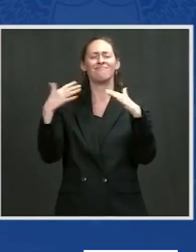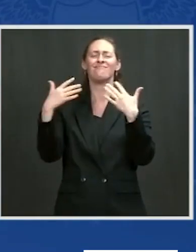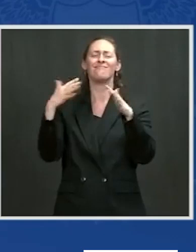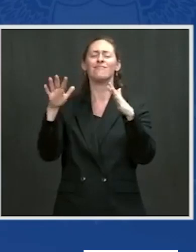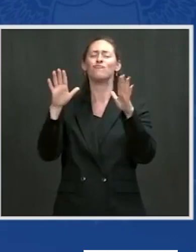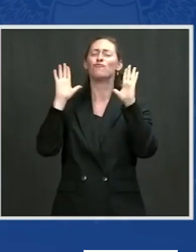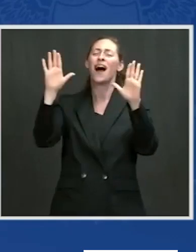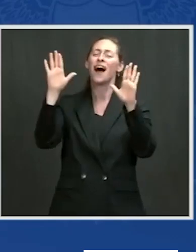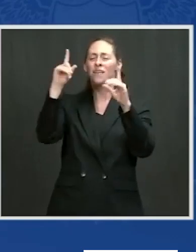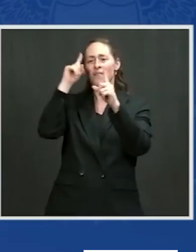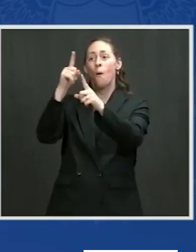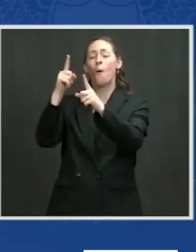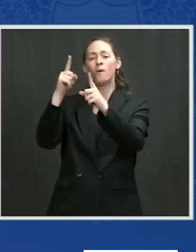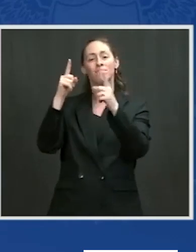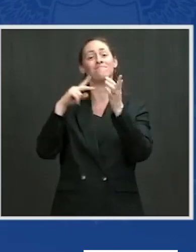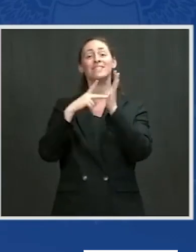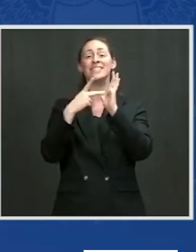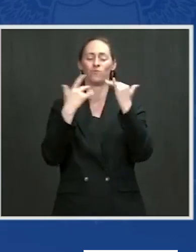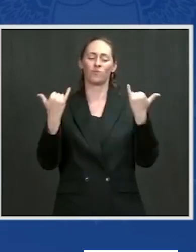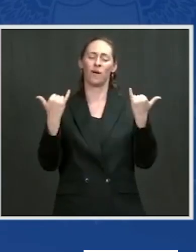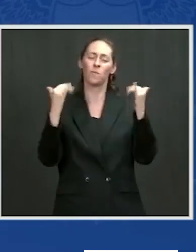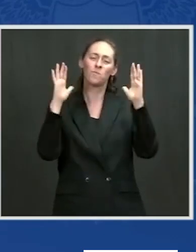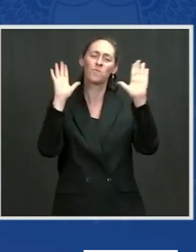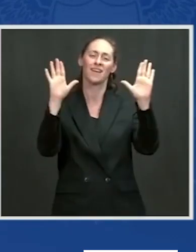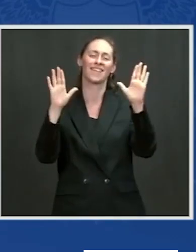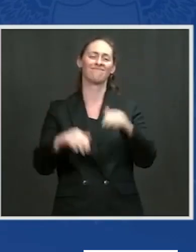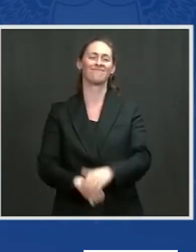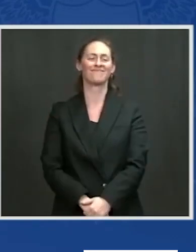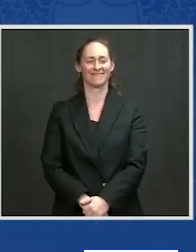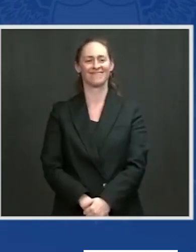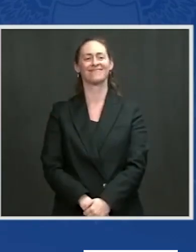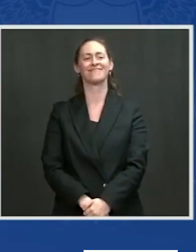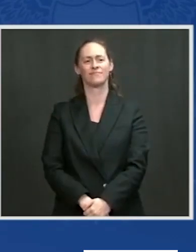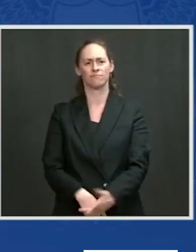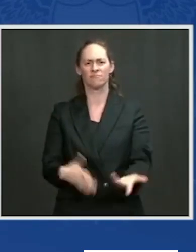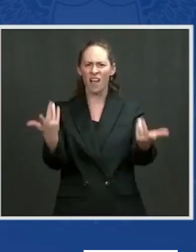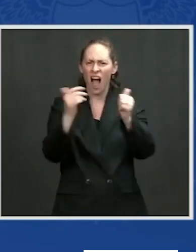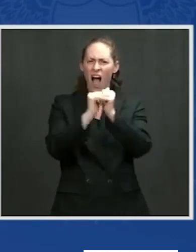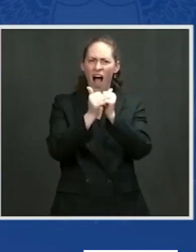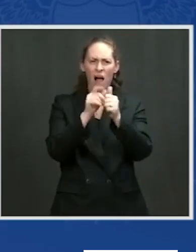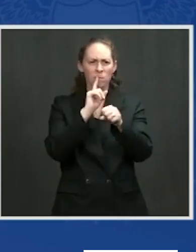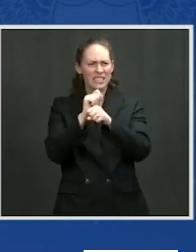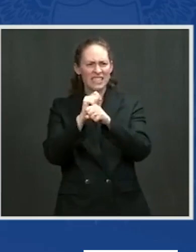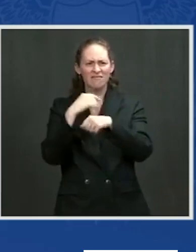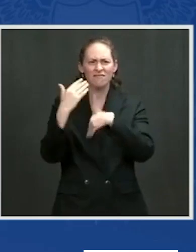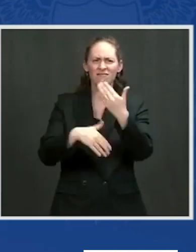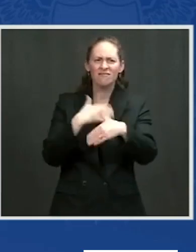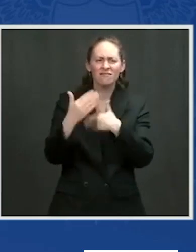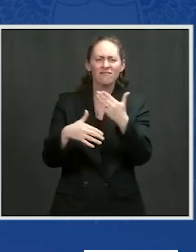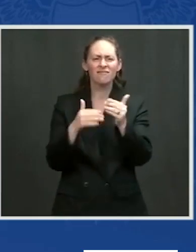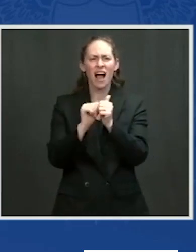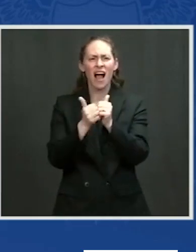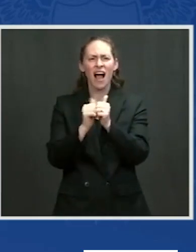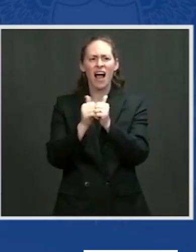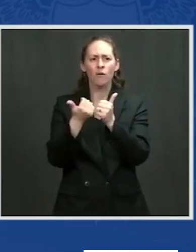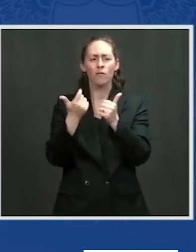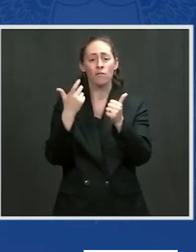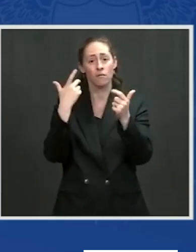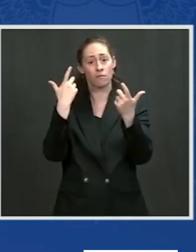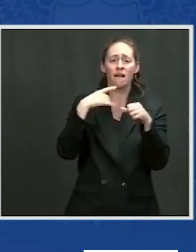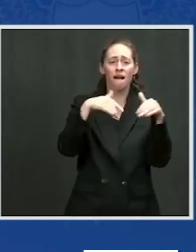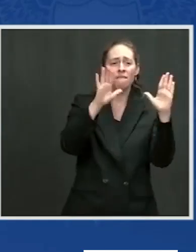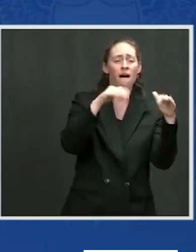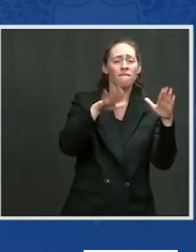It's been made possible by the extraordinary success we've had in vaccinating so many Americans so